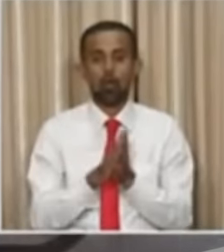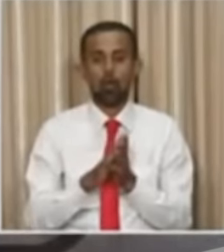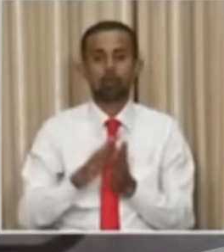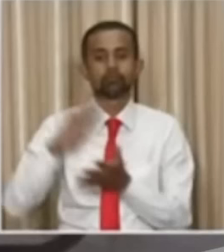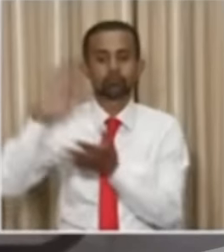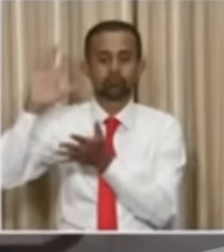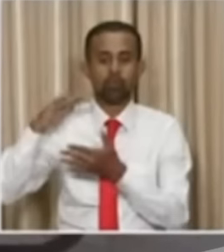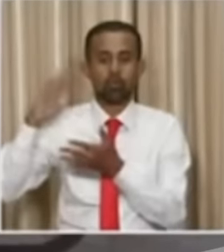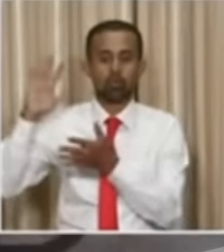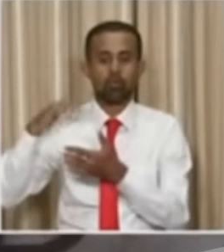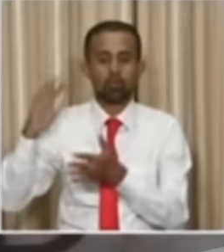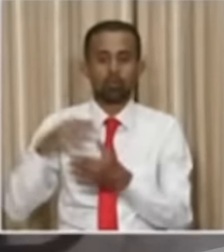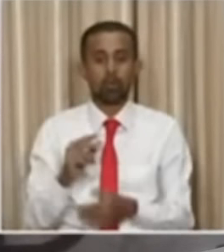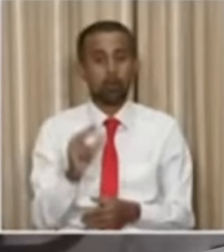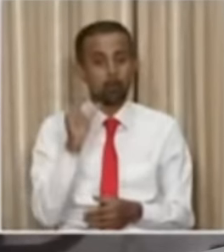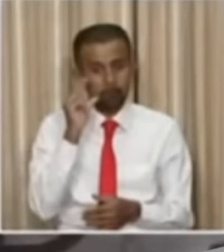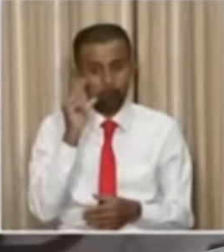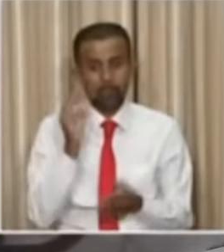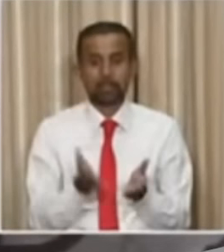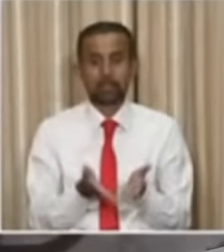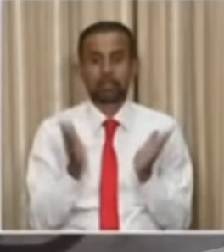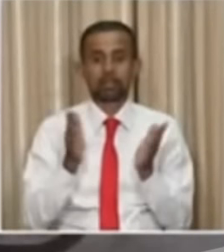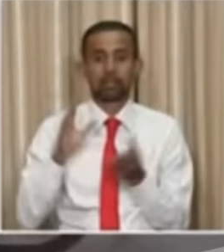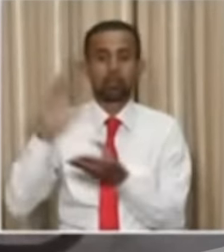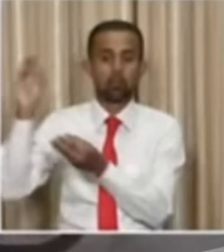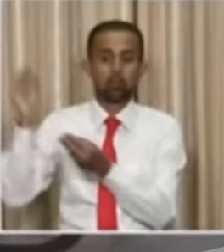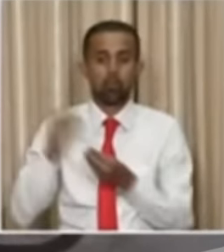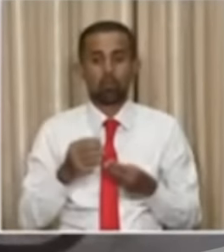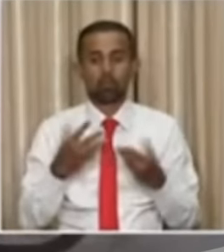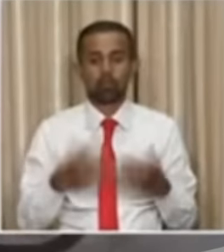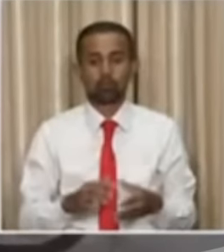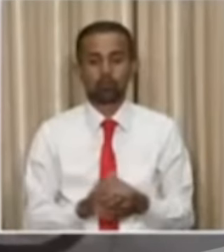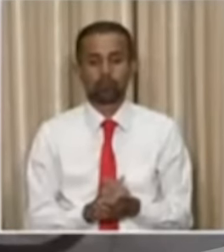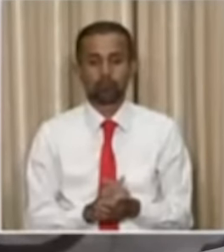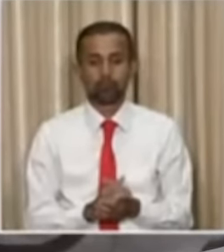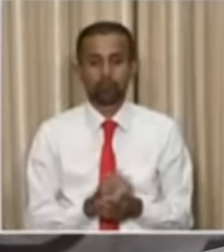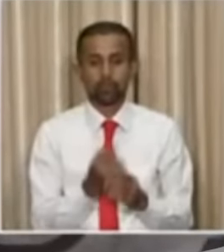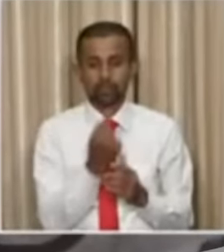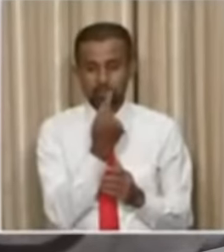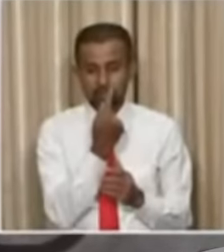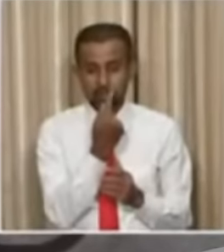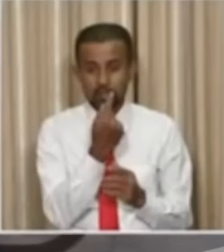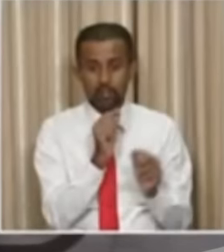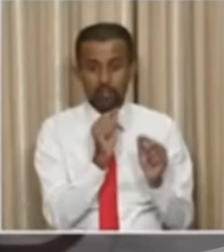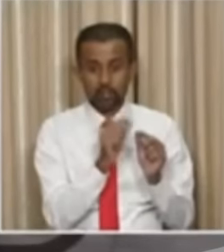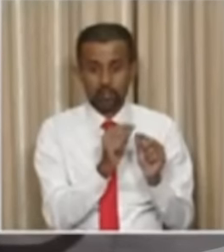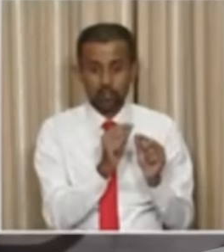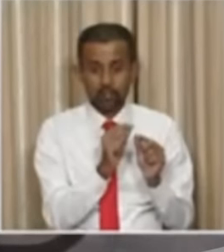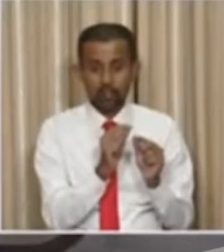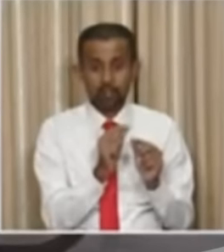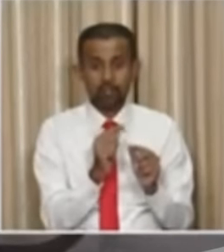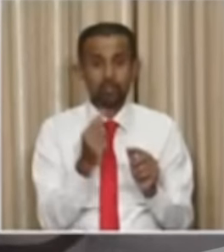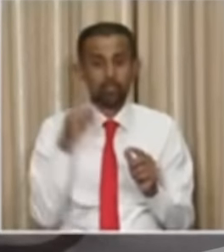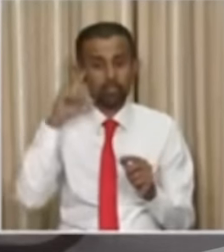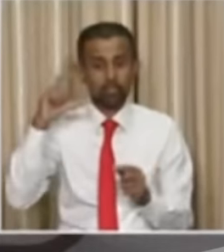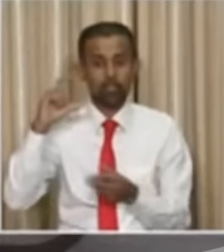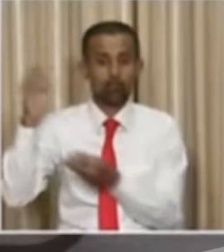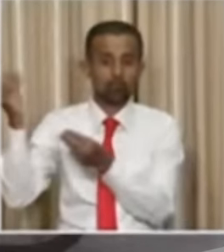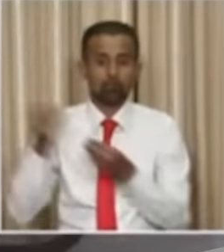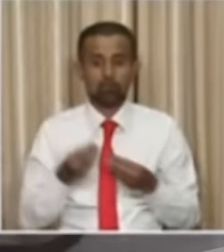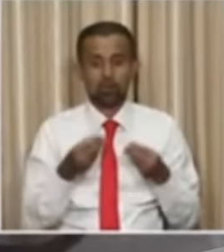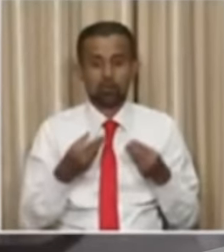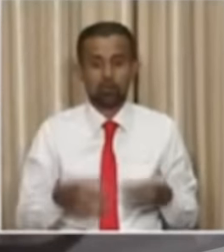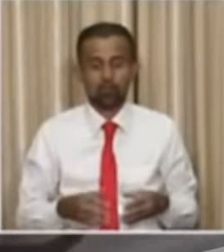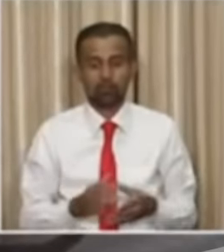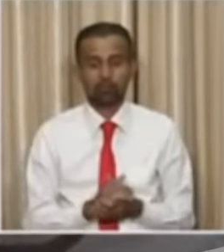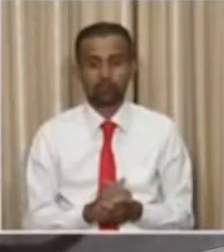කරේ. බිත්තරෙත් ඉන්දියාවෙන් ගේන තත්ත්වයට රට බංකොලොත් කරා. ඉදිකට්ට ඇල්පෙනිත්ත චීනෙන් ගේන තත්ත්වයට රට වට්ටුවා.